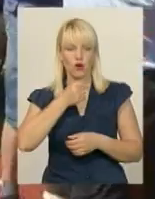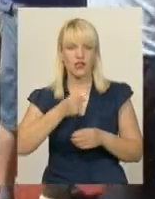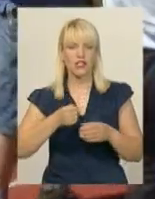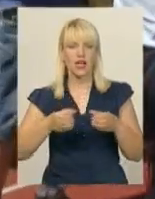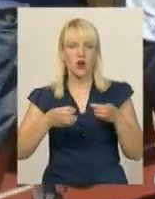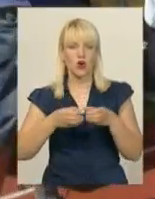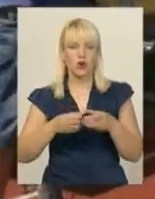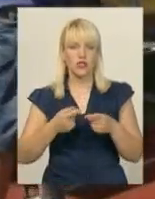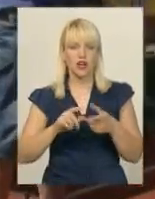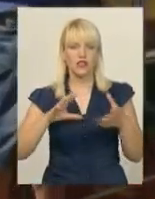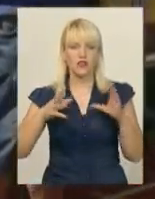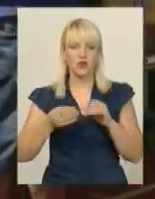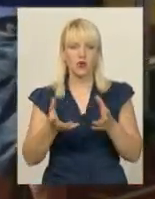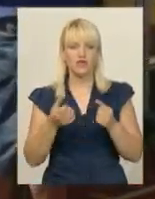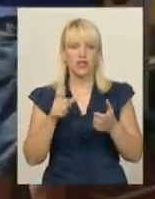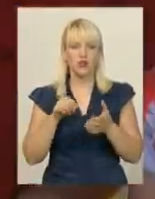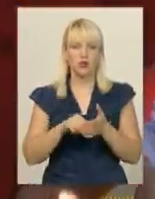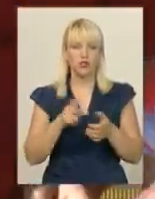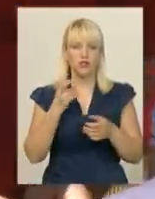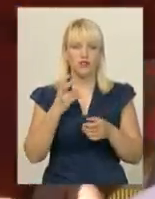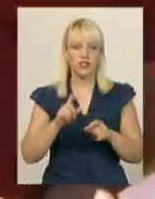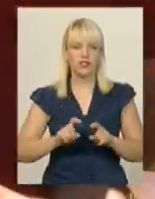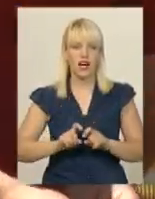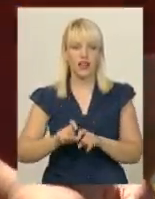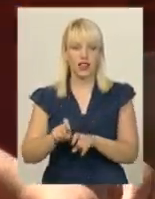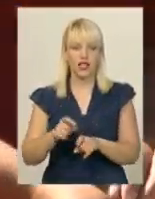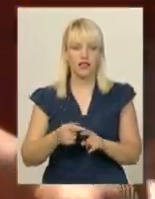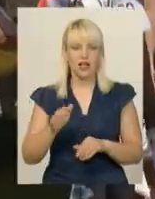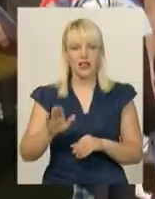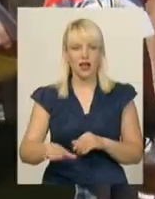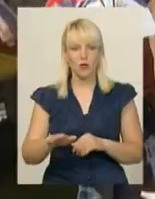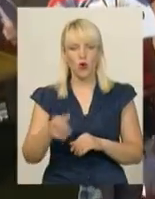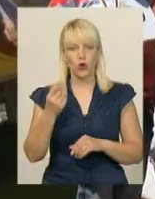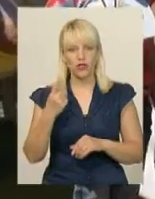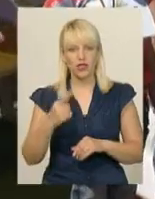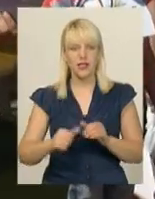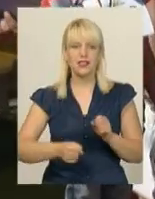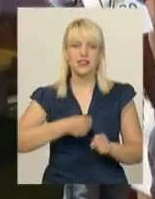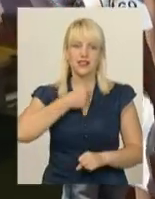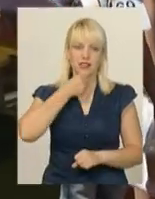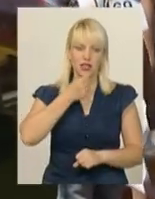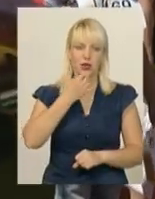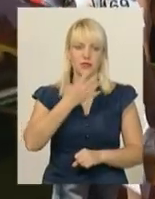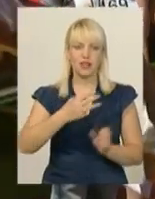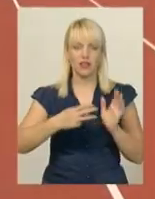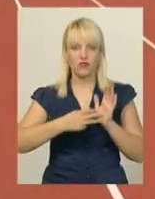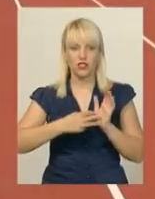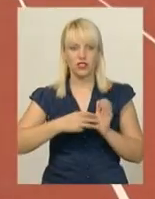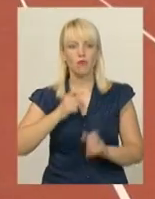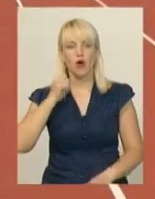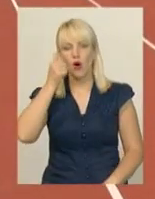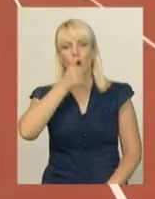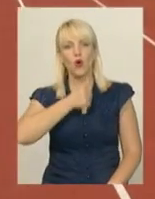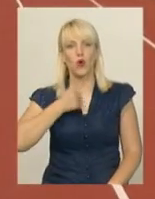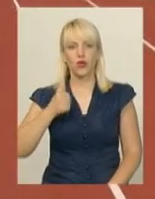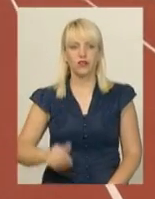миля» у Хмельницькому взяло участь 200 атлетів. Наймолодшому з них 11, найстаршому – 58 років. Світлана Русіна, Віктор